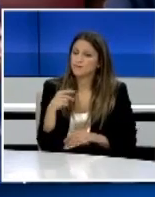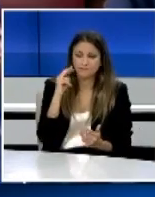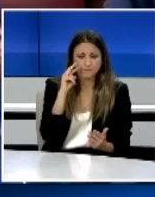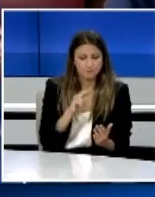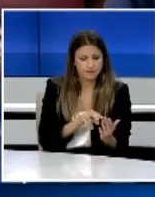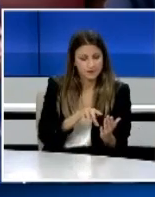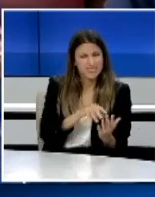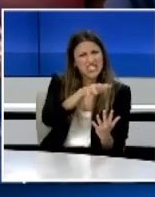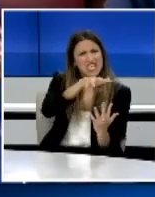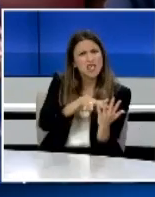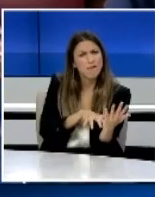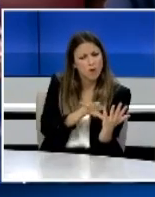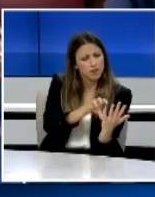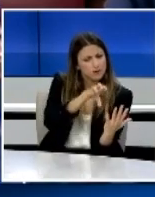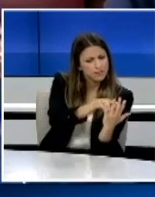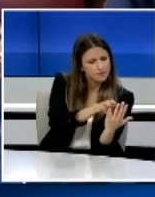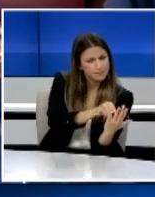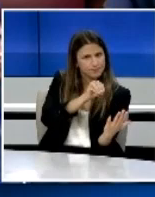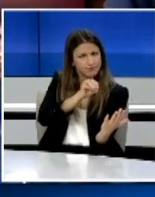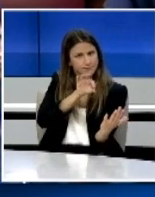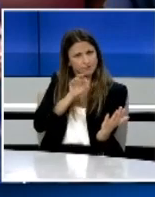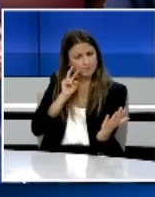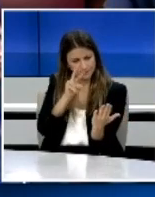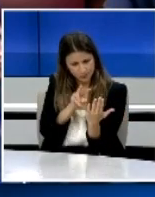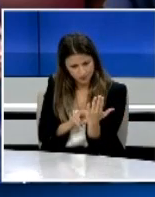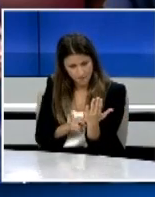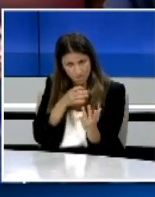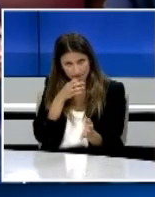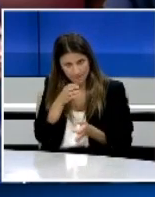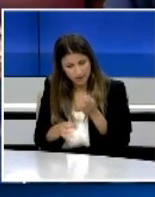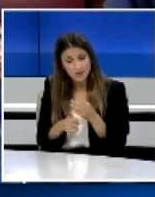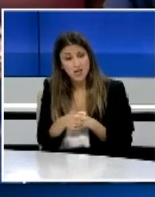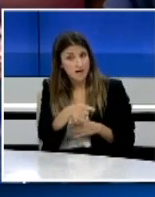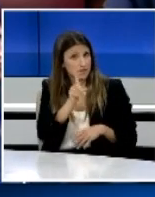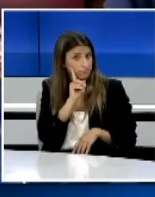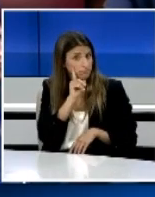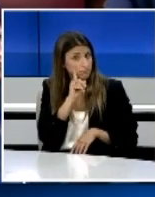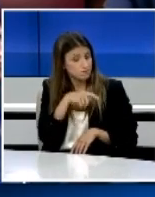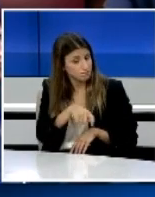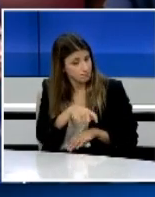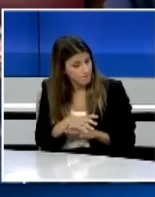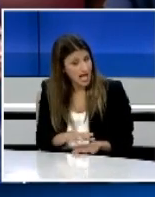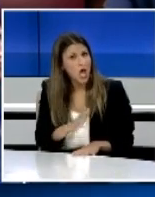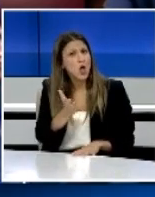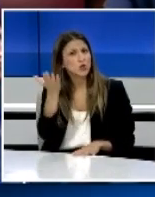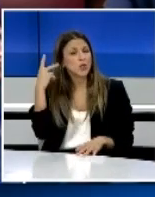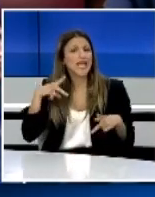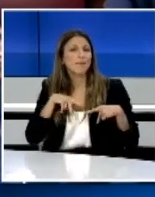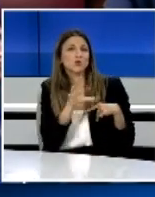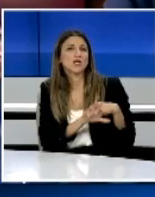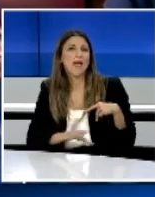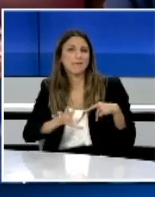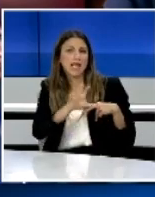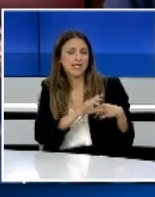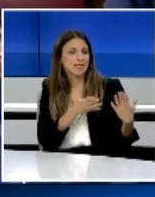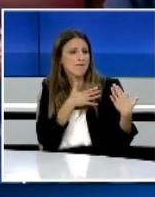μιας σημαντικής συνταγματολόγου, που εν πάση περιπτώσει επιμελήθηκε ο κ. Γεραπετρίδης. Δεν είπα εγώ ότι το